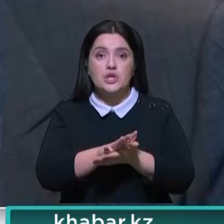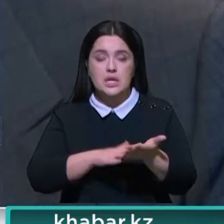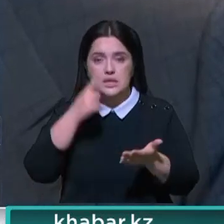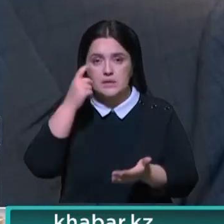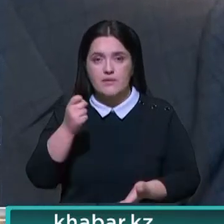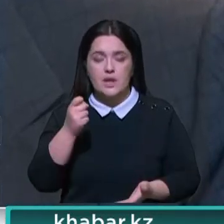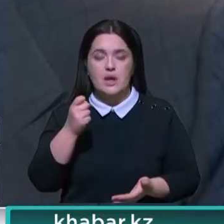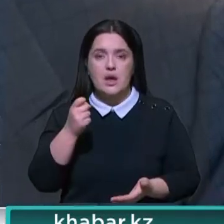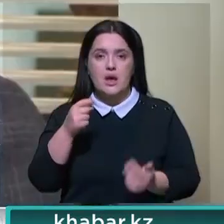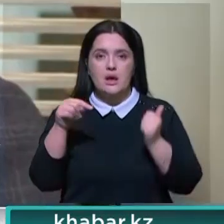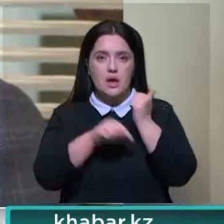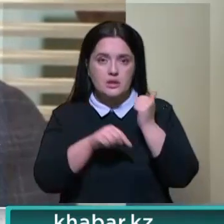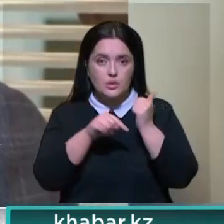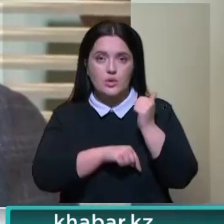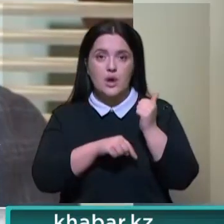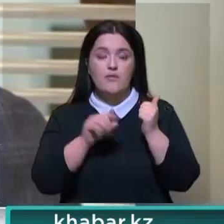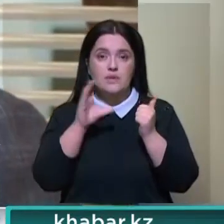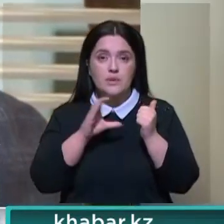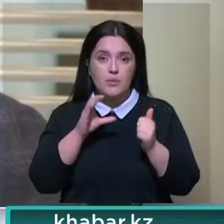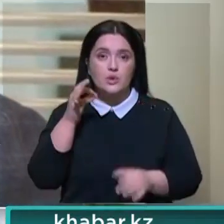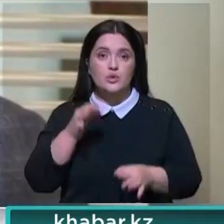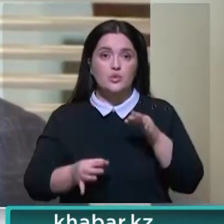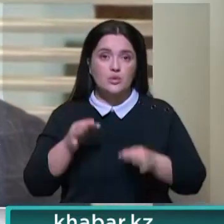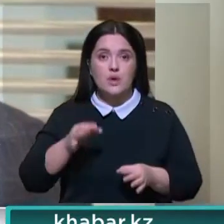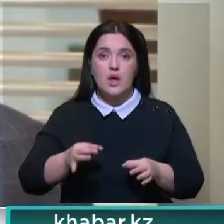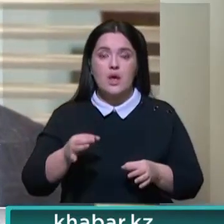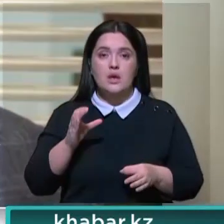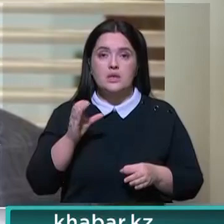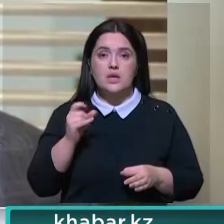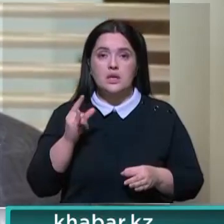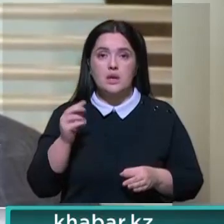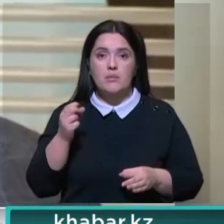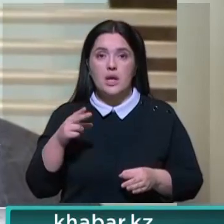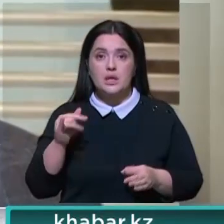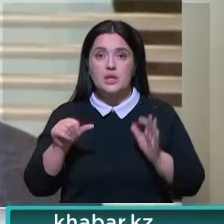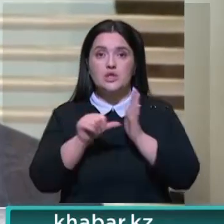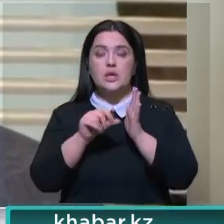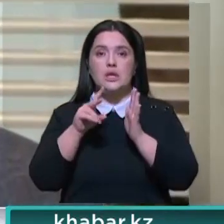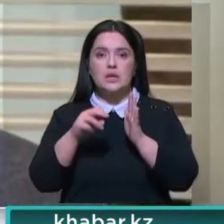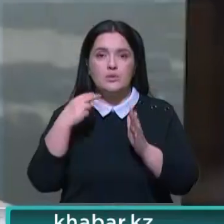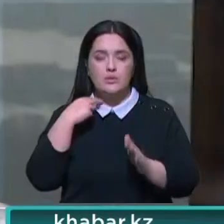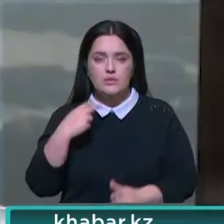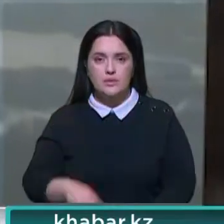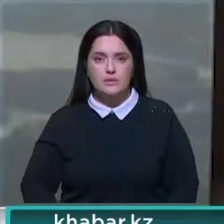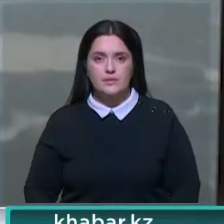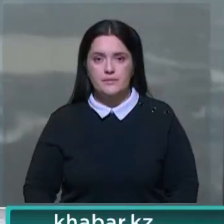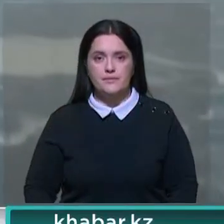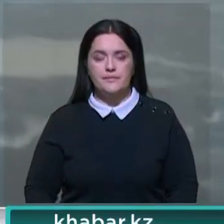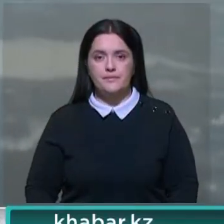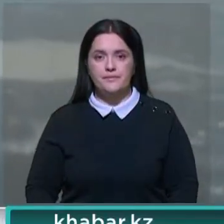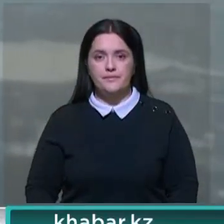продолжается заявили в антикоре напомню в сентябре суд Астаны приговорил сад и молодых шести годам лишения свободы